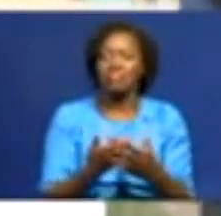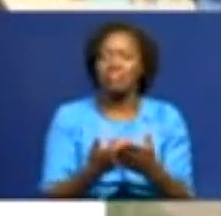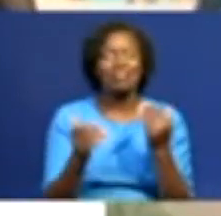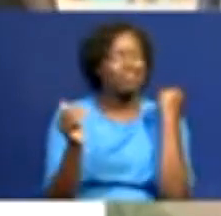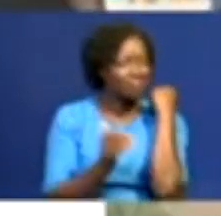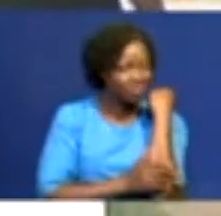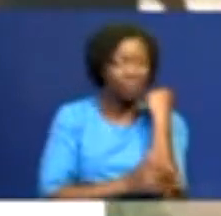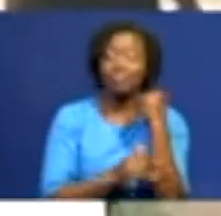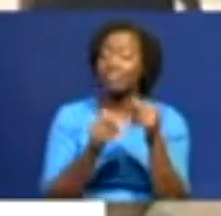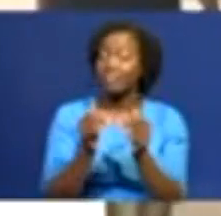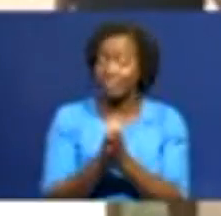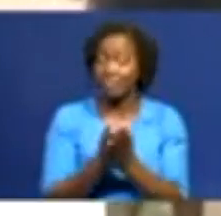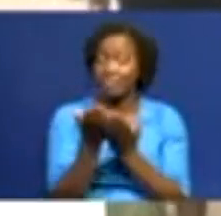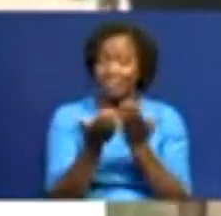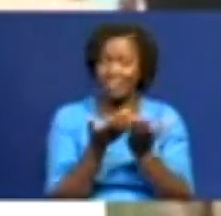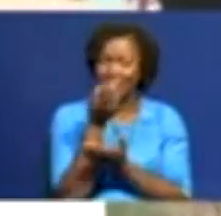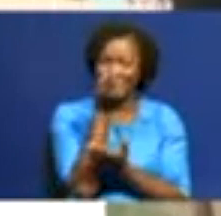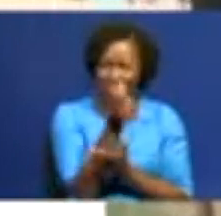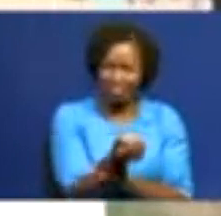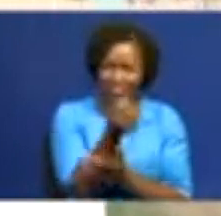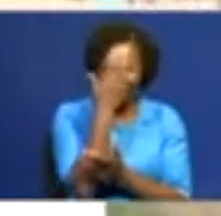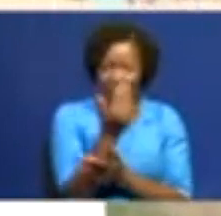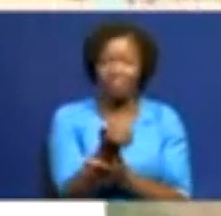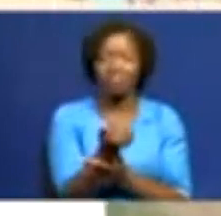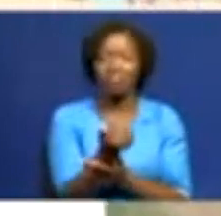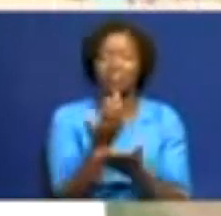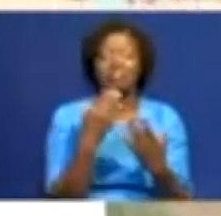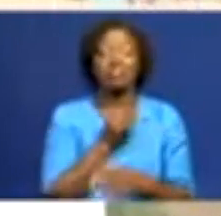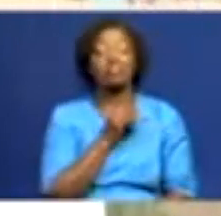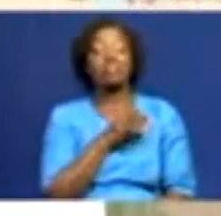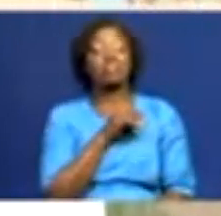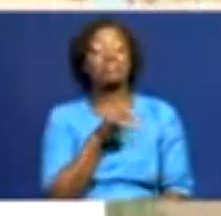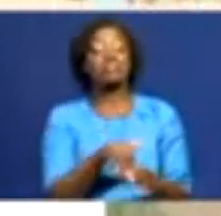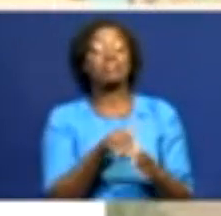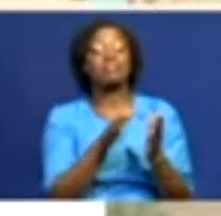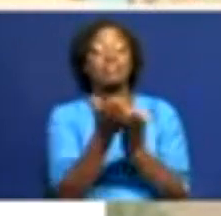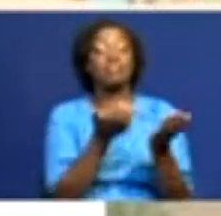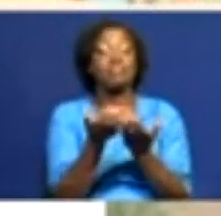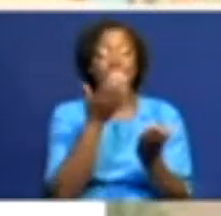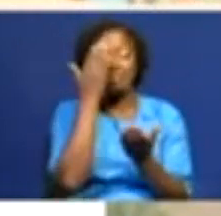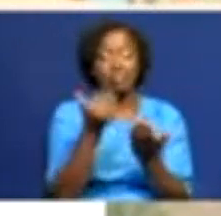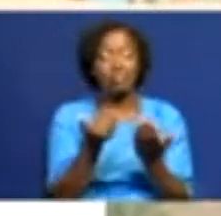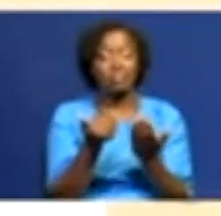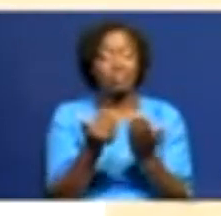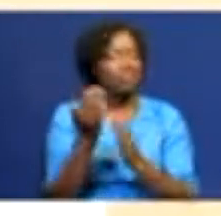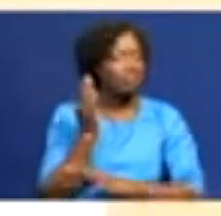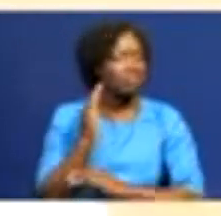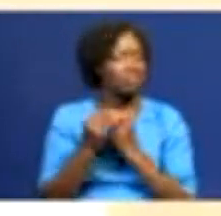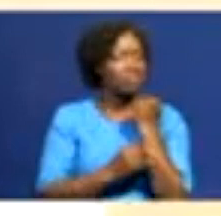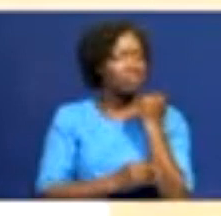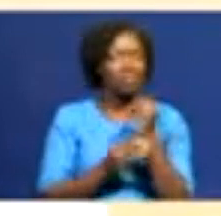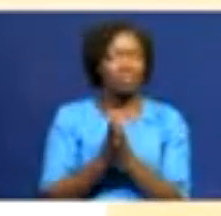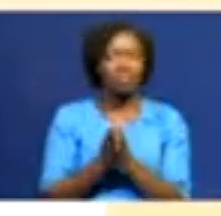mbaya sana na biashara itakuwa ni kidogo sana, kwa sababu watu wataogopa sana kuwekeza vitu vyao katika mabiashara kwa sababu ya utofu wa usalama.